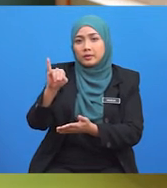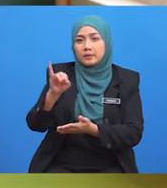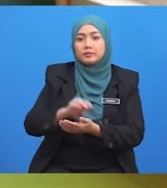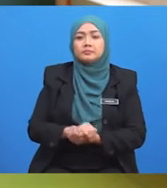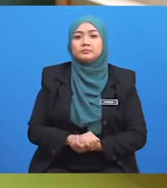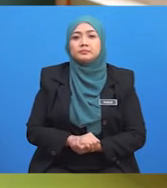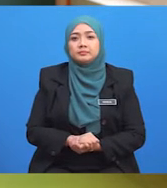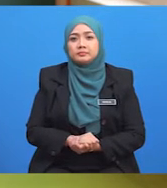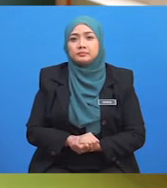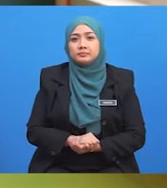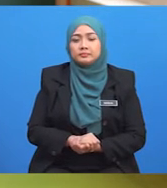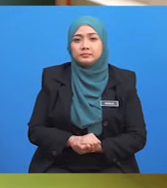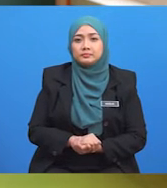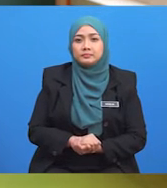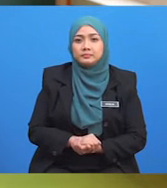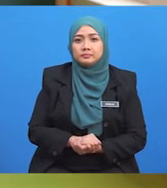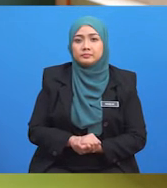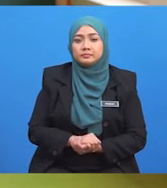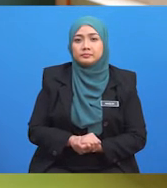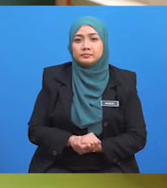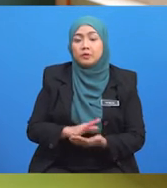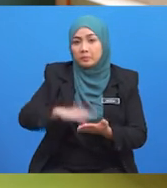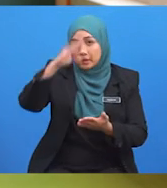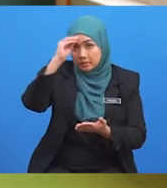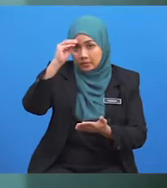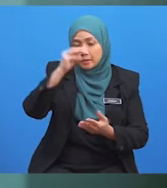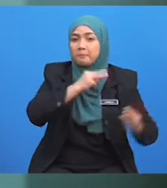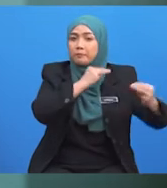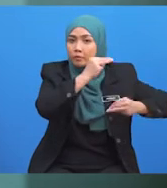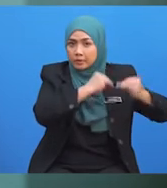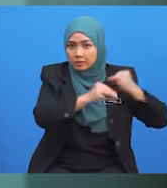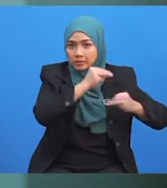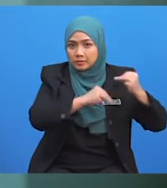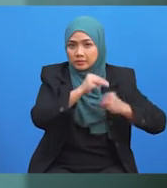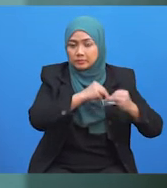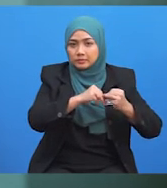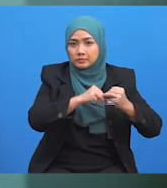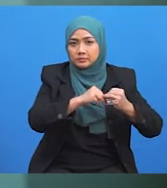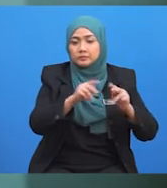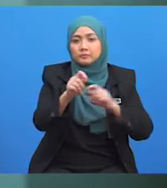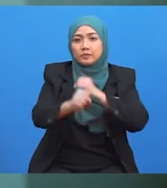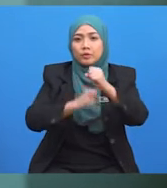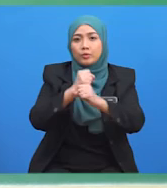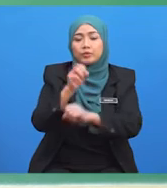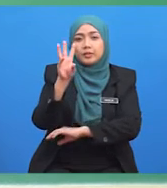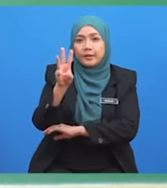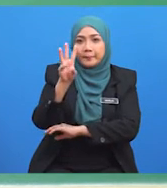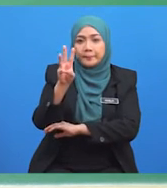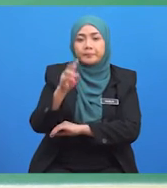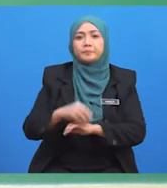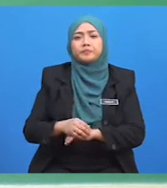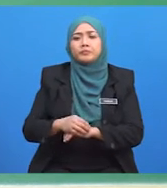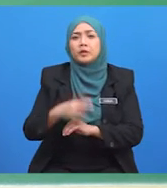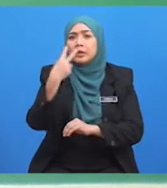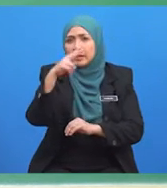moral dengan Cikgu Siva. Pertama sekali, murid-murid, sila lihat pada gambar-gambar